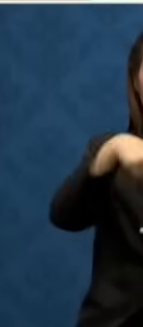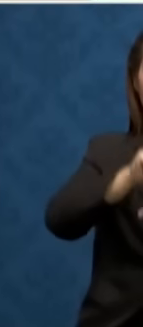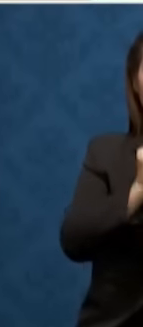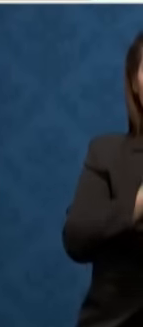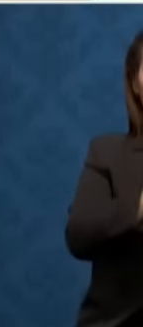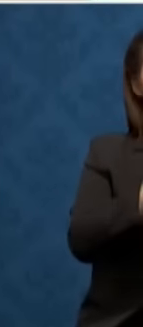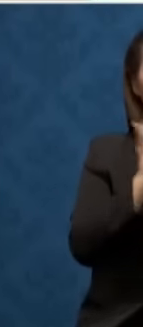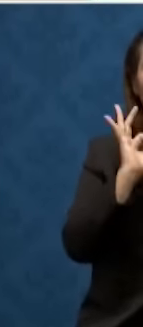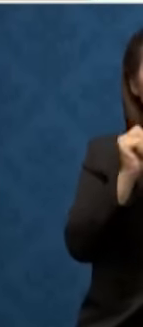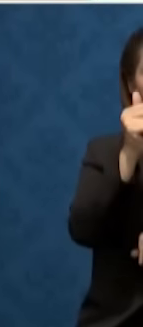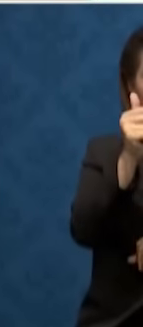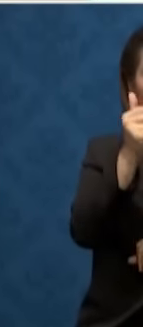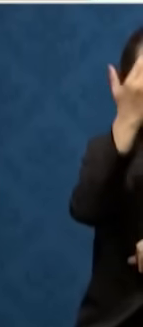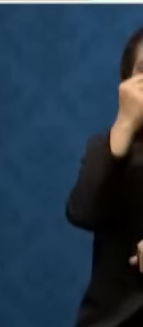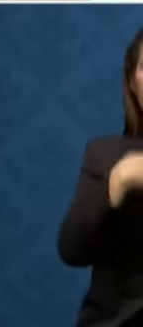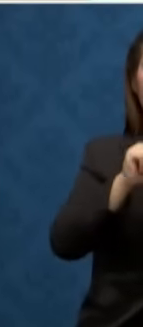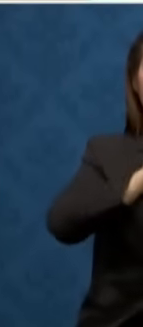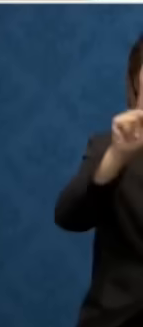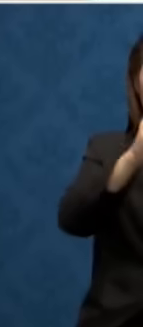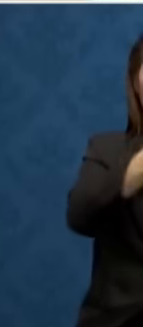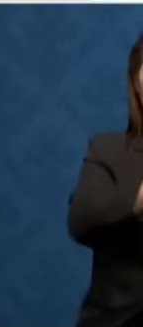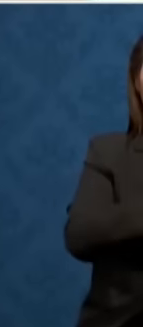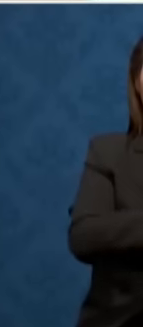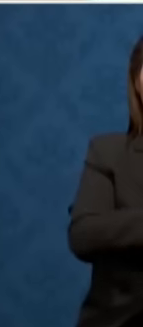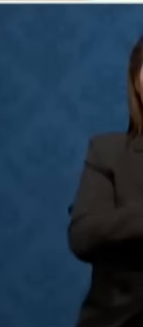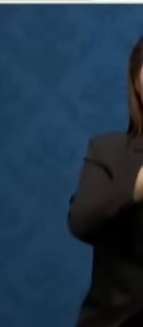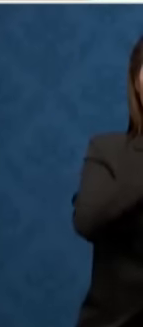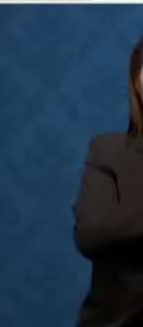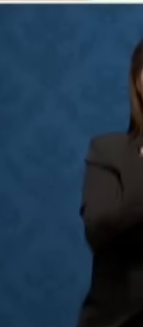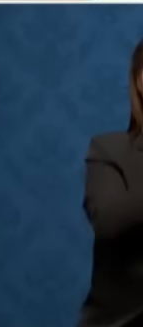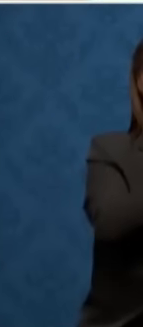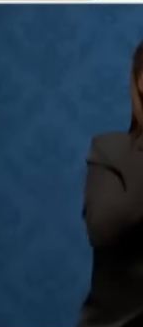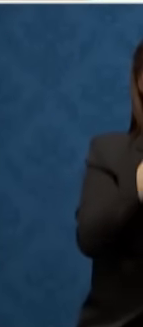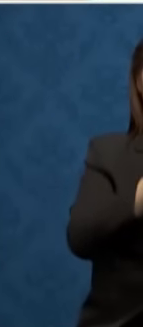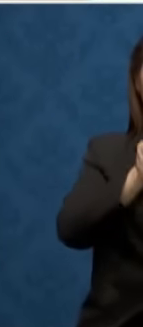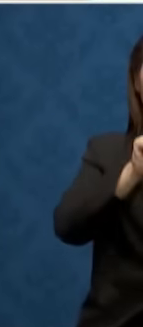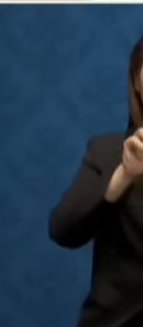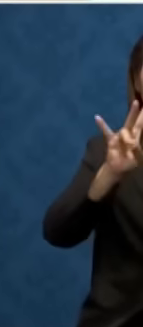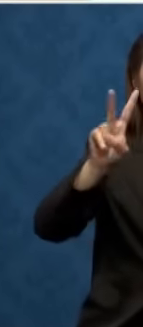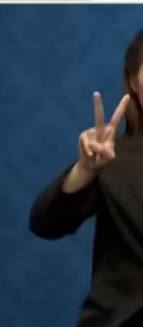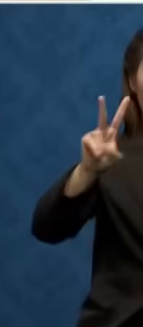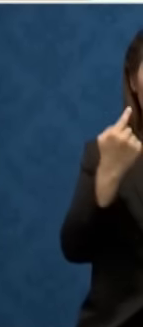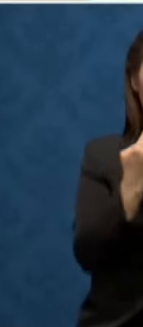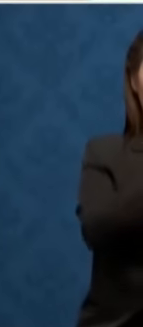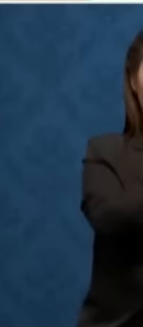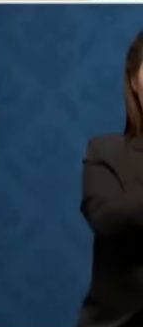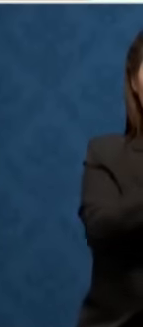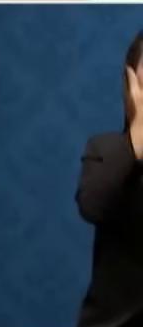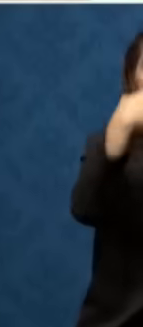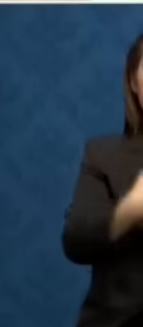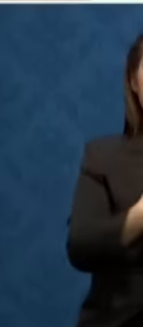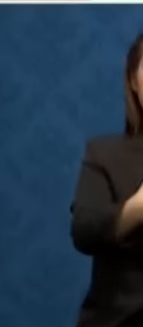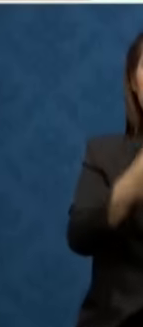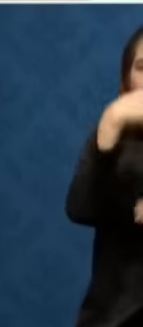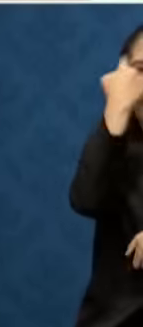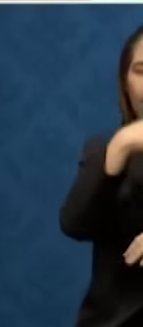ล้วครับ1คือบรรจุระเบียบวาระตามมาตรา272เข้ามาเพื่อเสนอบุคคลเป็นนายกรัฐมนตรีอันนี้ไม่ขั